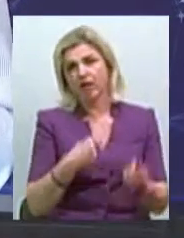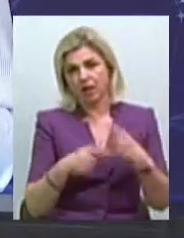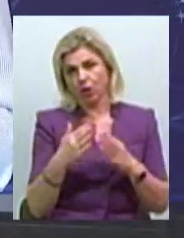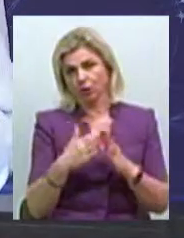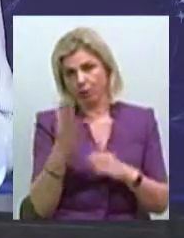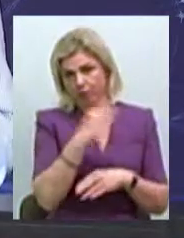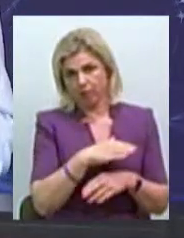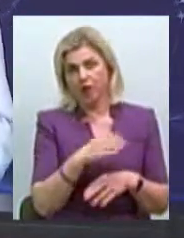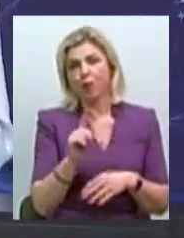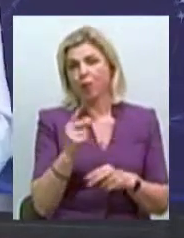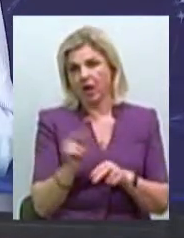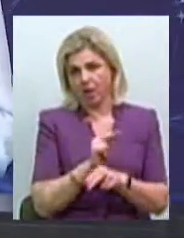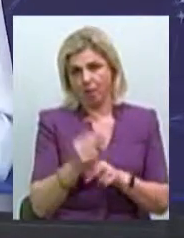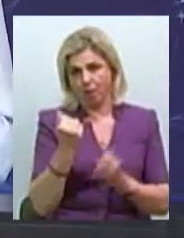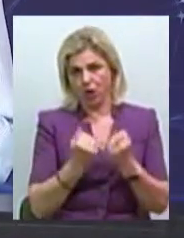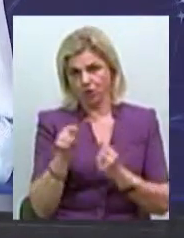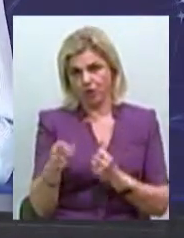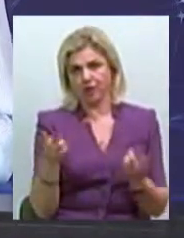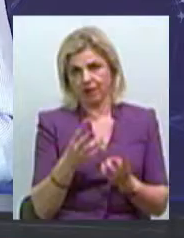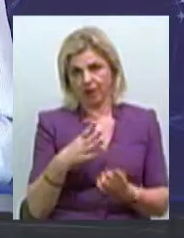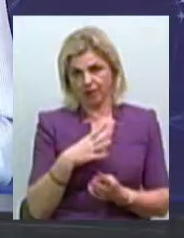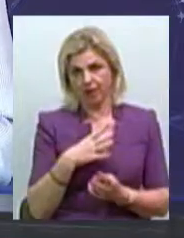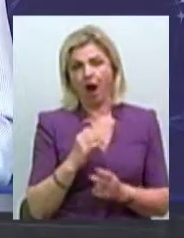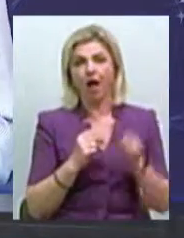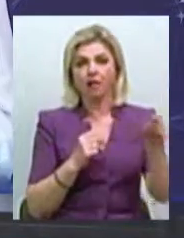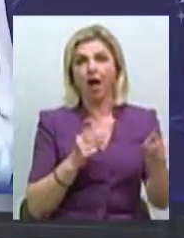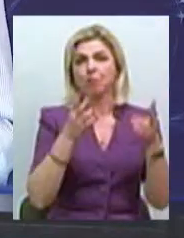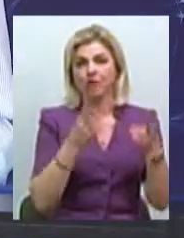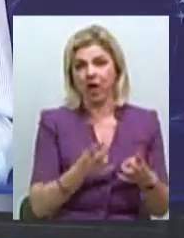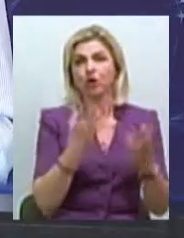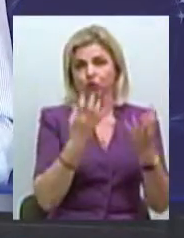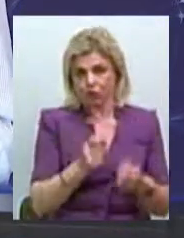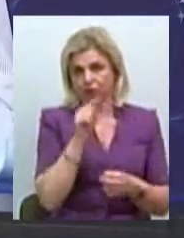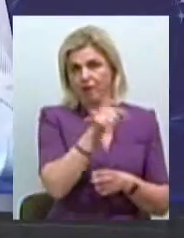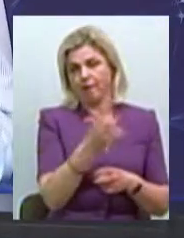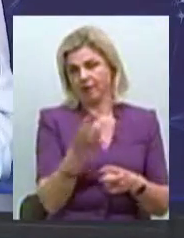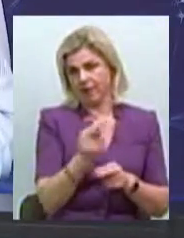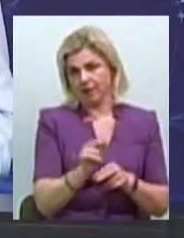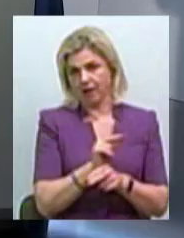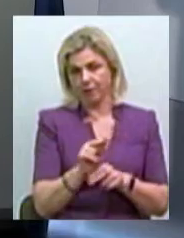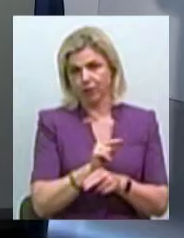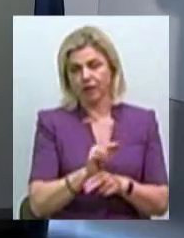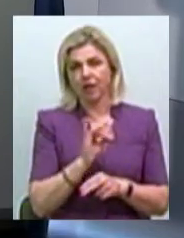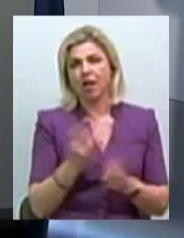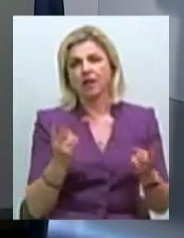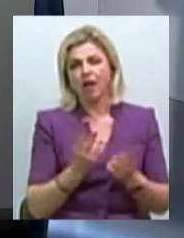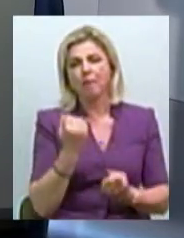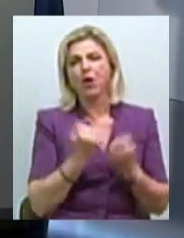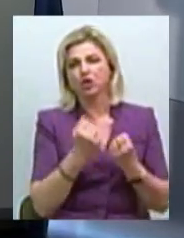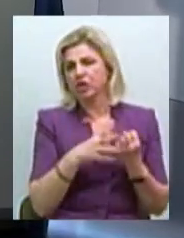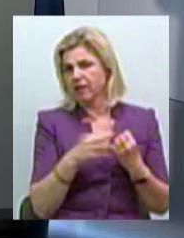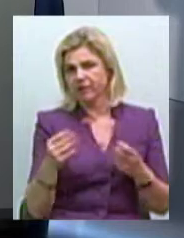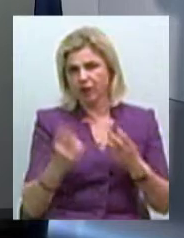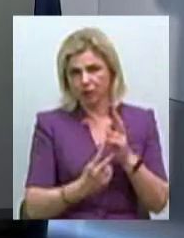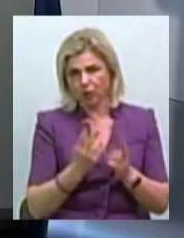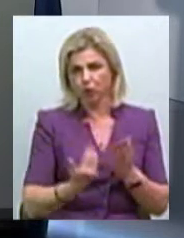бо потрібно було ремонтувати, не кажучи про те, що повинні роботи проводити. Тому потрібно оновлення автотранспортної техніки, потрібно